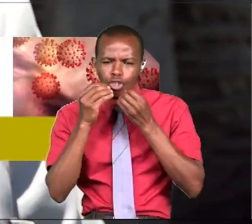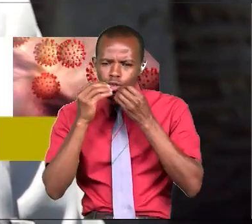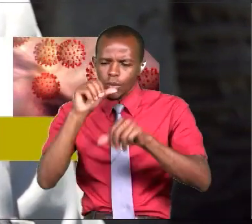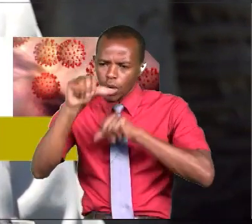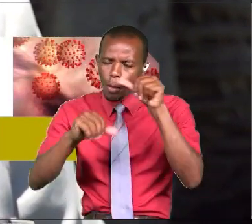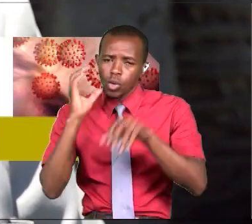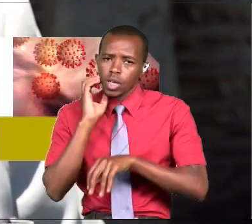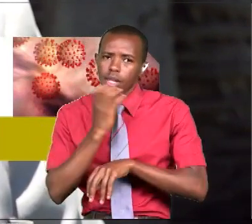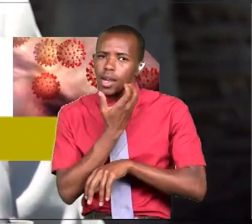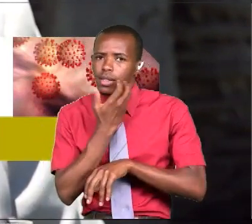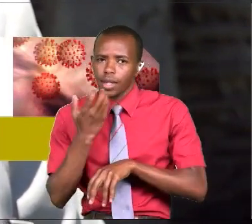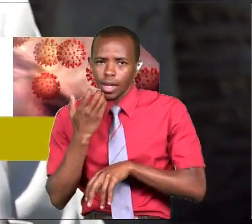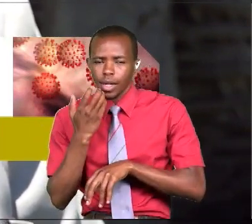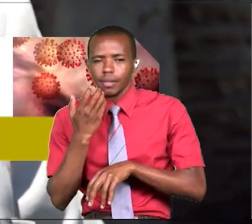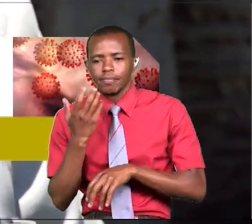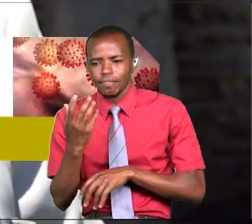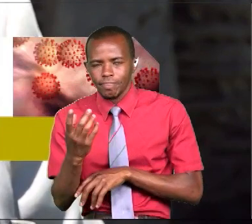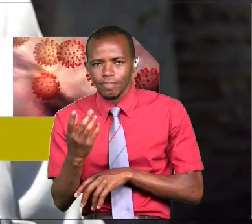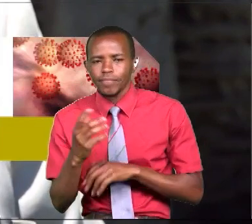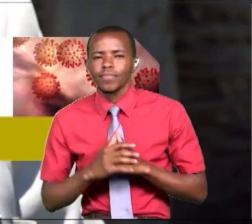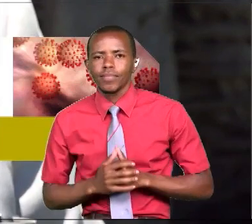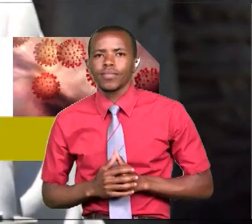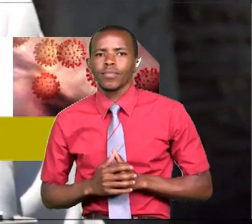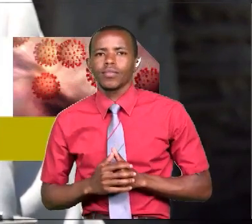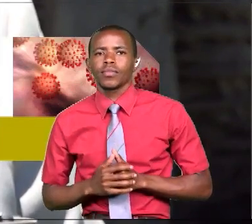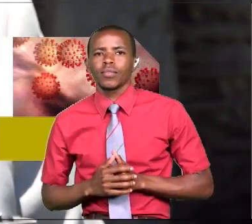yake, kuambiwa juu ya Kenyatta.